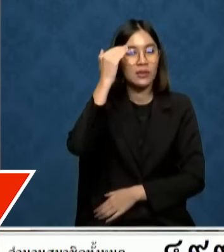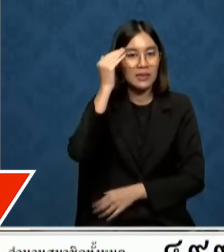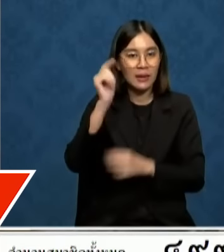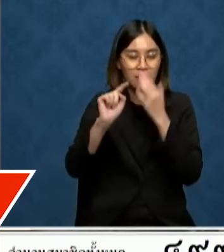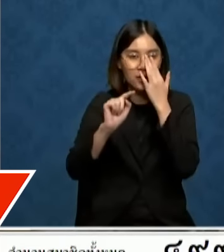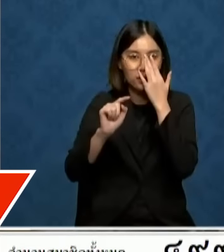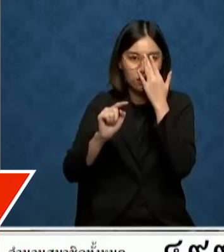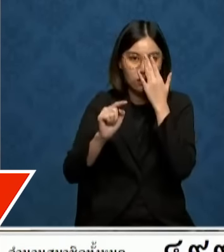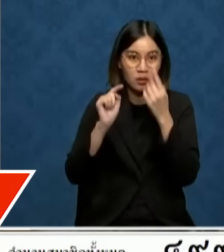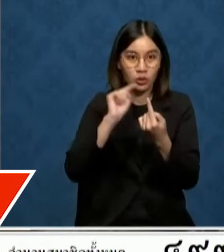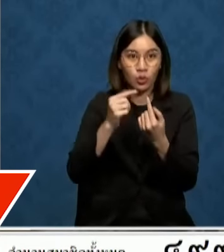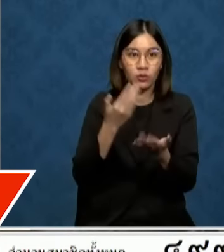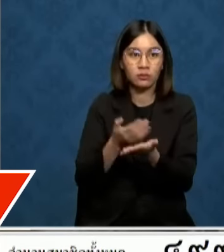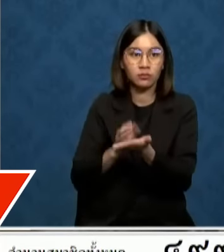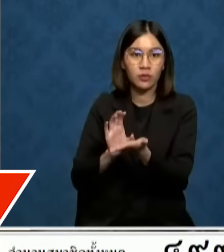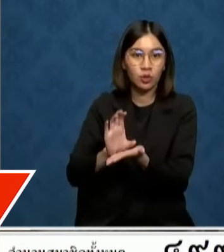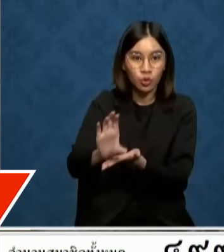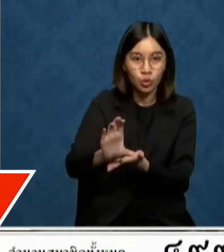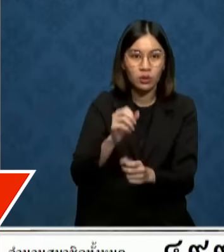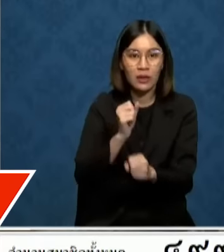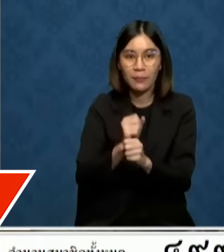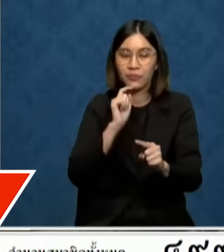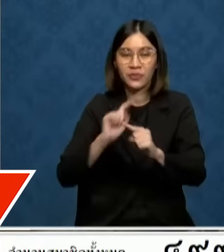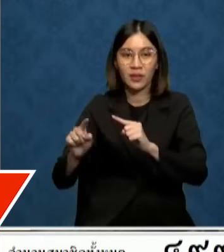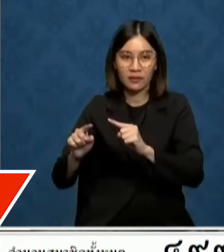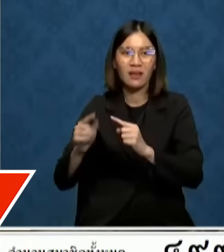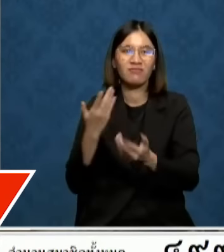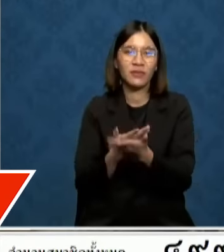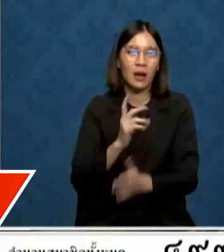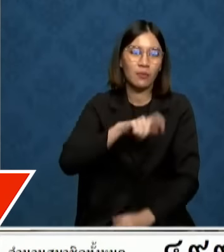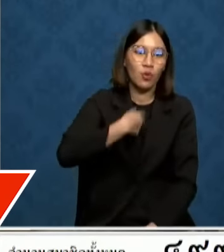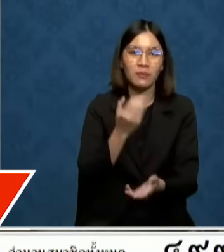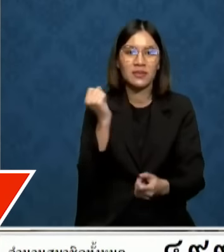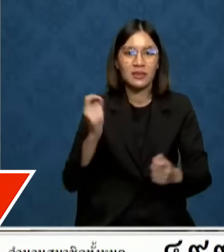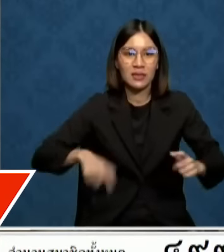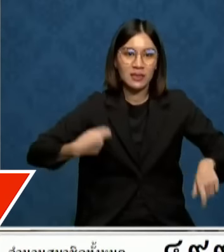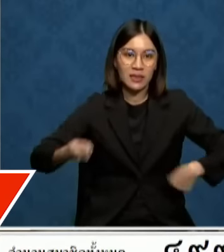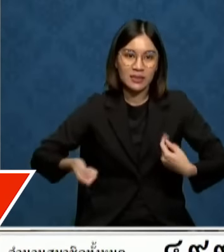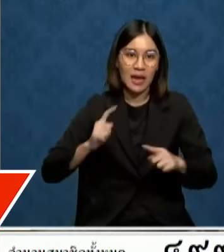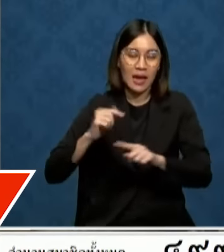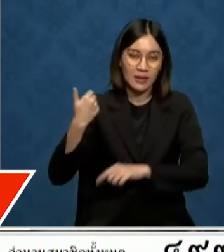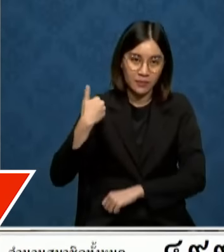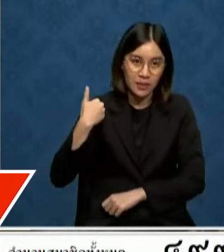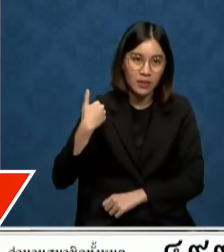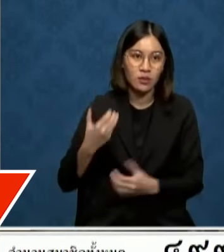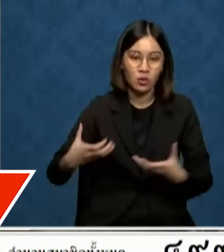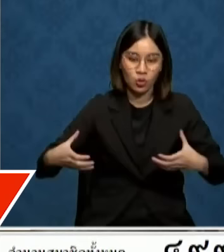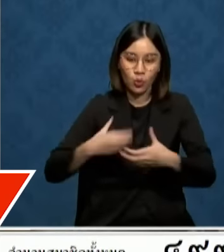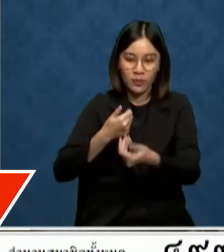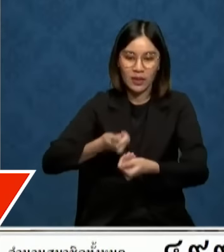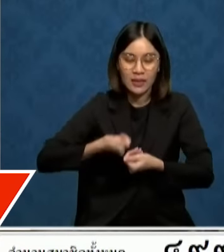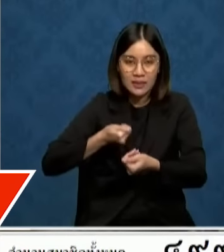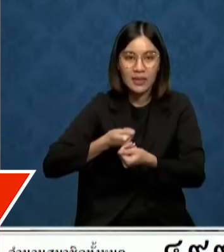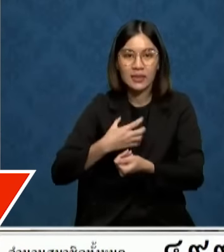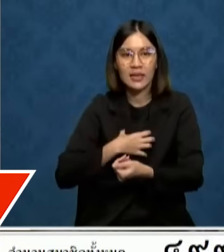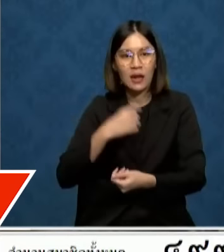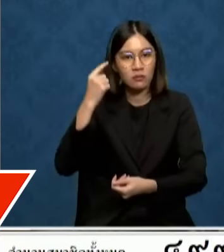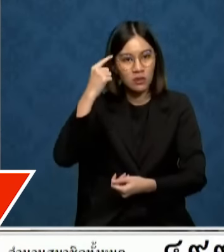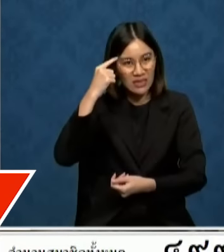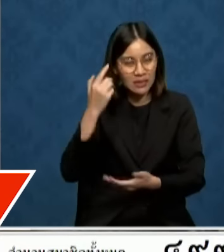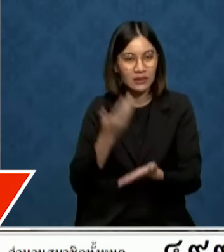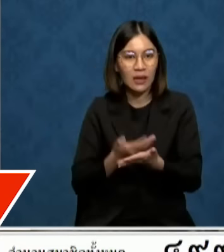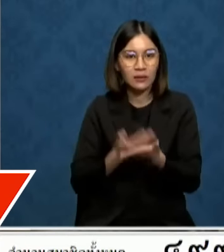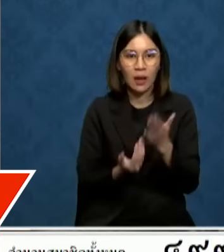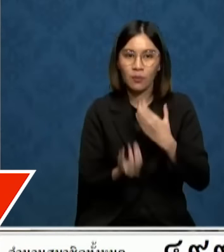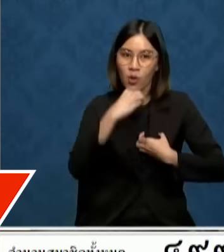ว่าการลงทุนทำอะไรสักอย่างมีค่าใช้จ่ายและต้นทุนเกษตรกรหว่านก็อยากจะหวังผลได้ผล